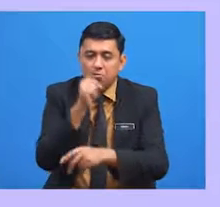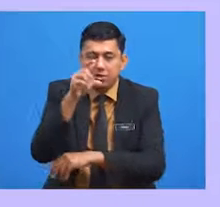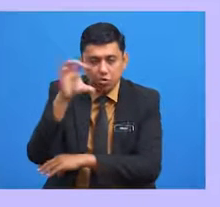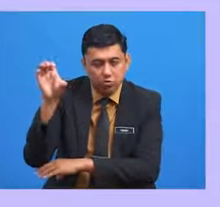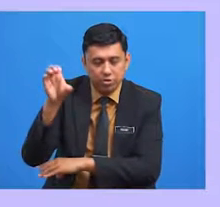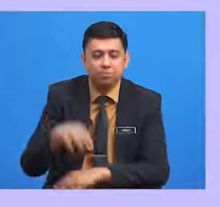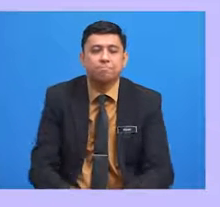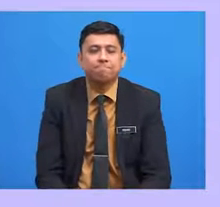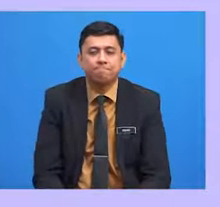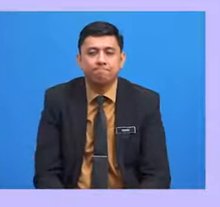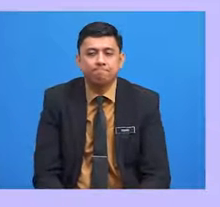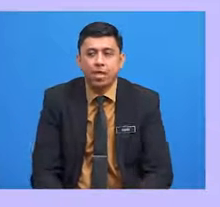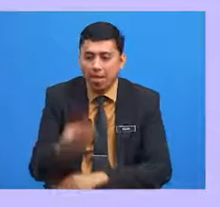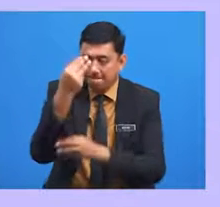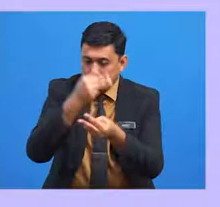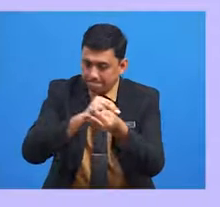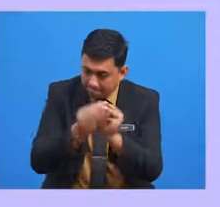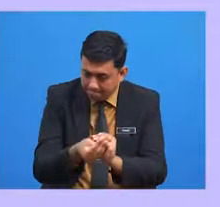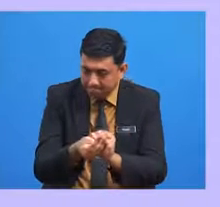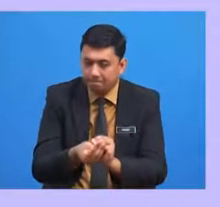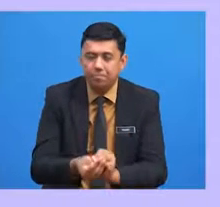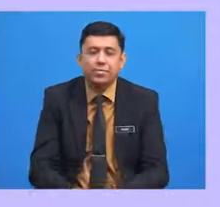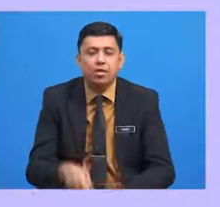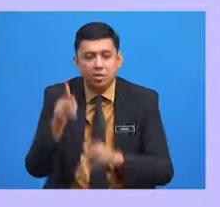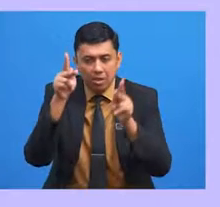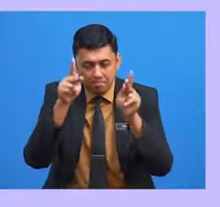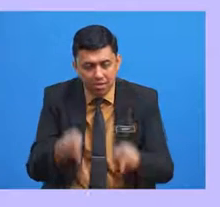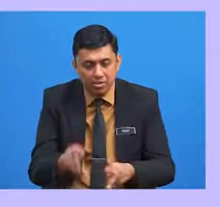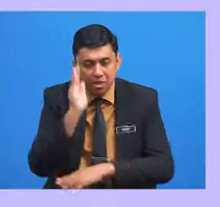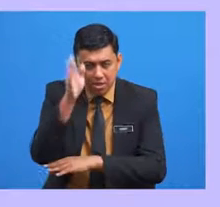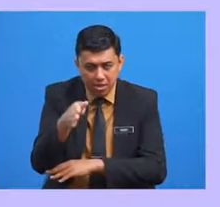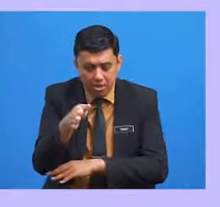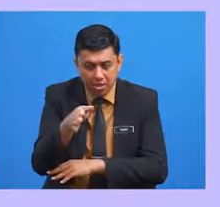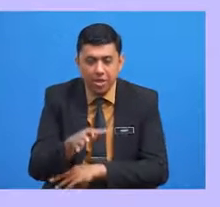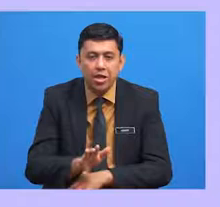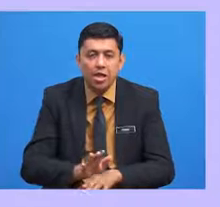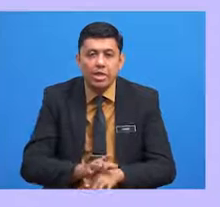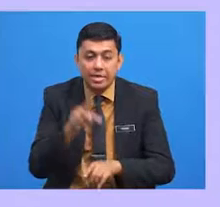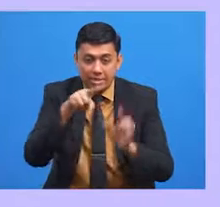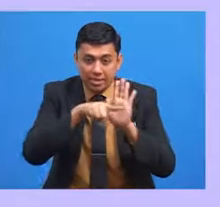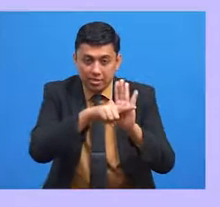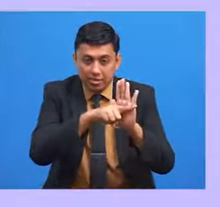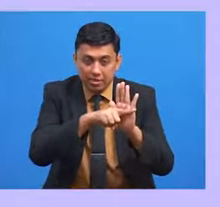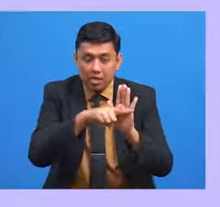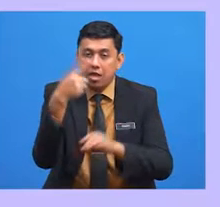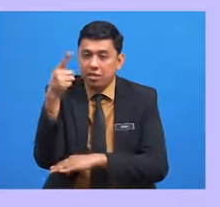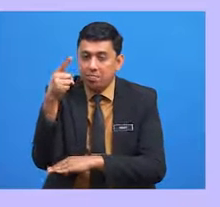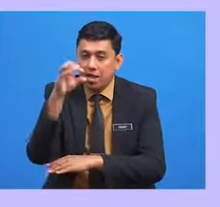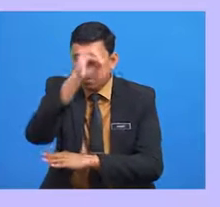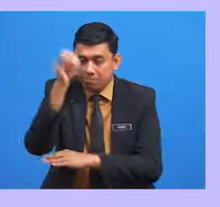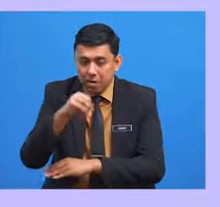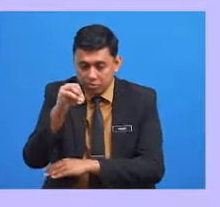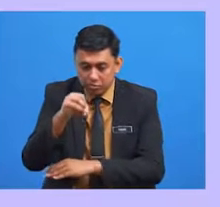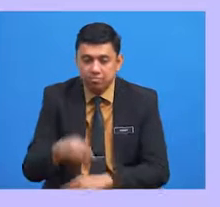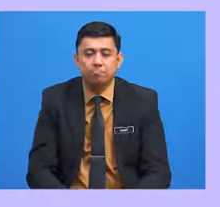100. Maka, pelajar akan memperolehi jawapan negatif 10%. Langkah